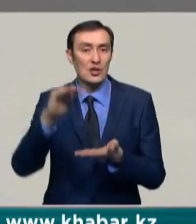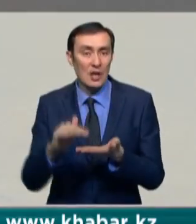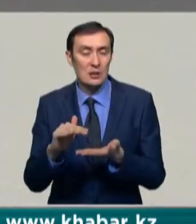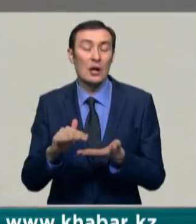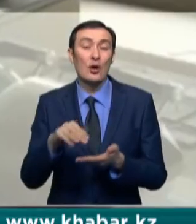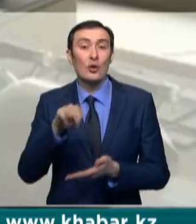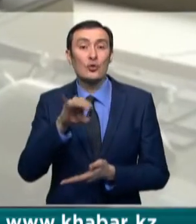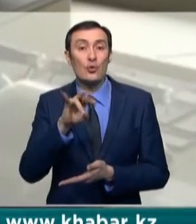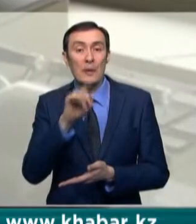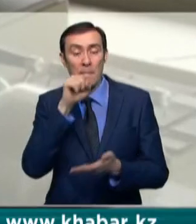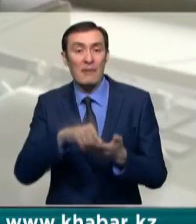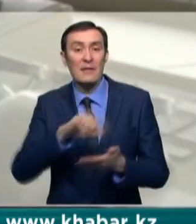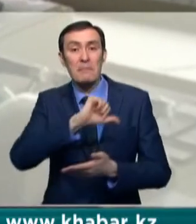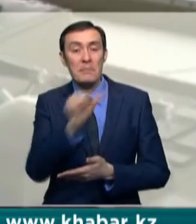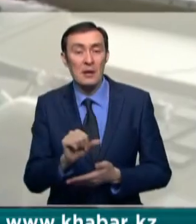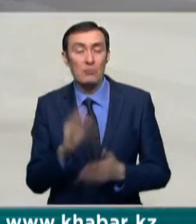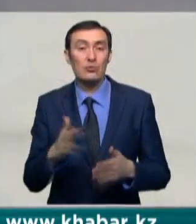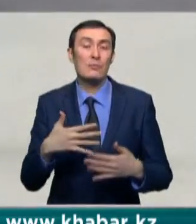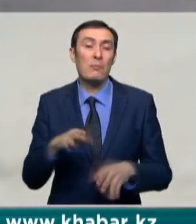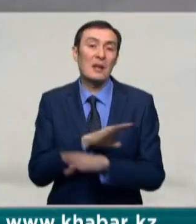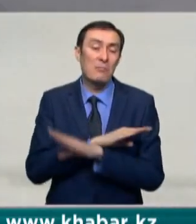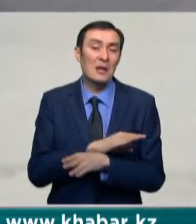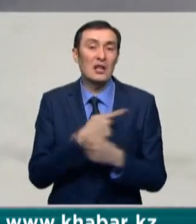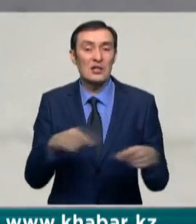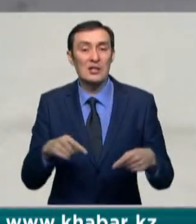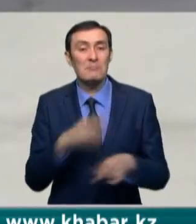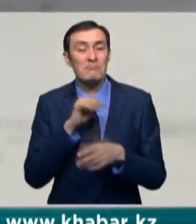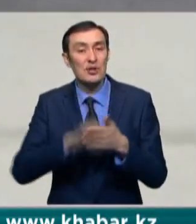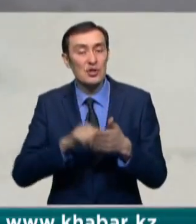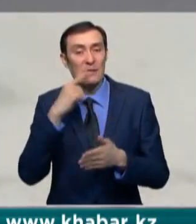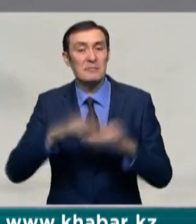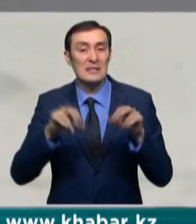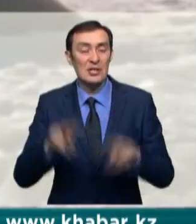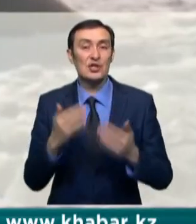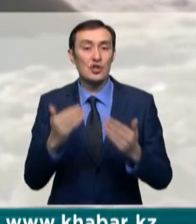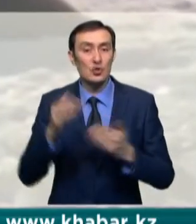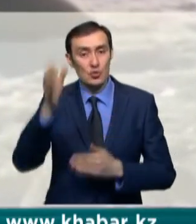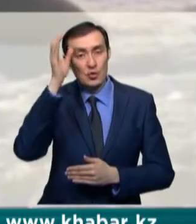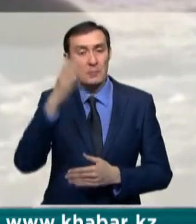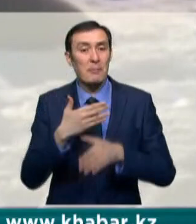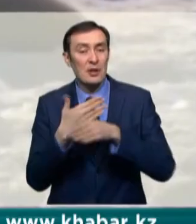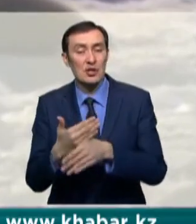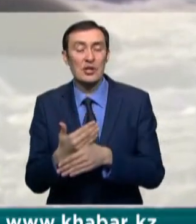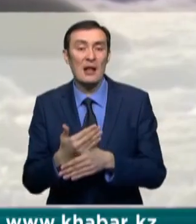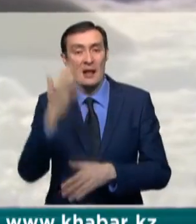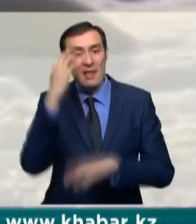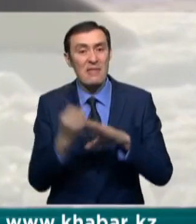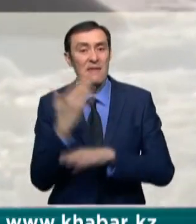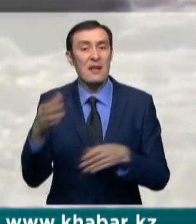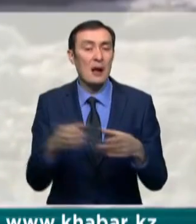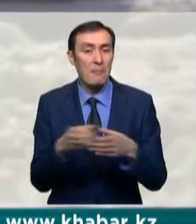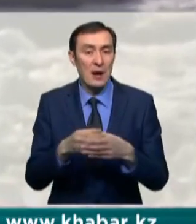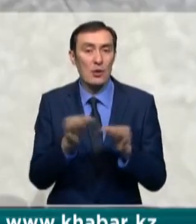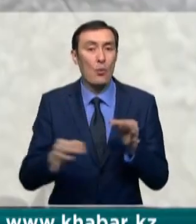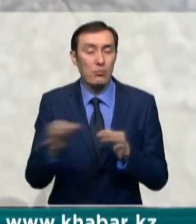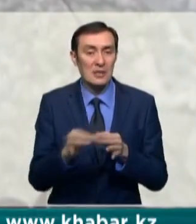тюлени, попав на побережье, будут погибать от различных внешних воздействий, говорят специалисты. Сейчас ученые при поддержке одной из нефтяных